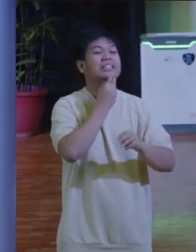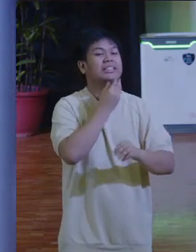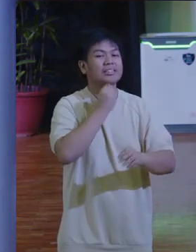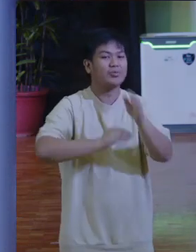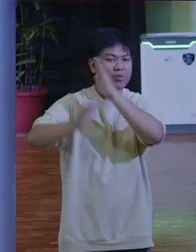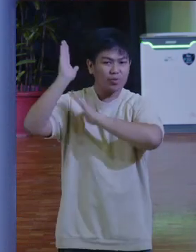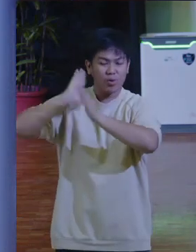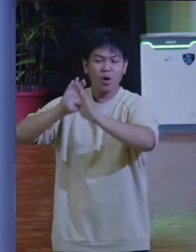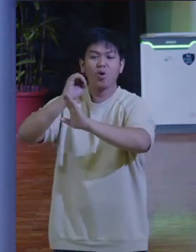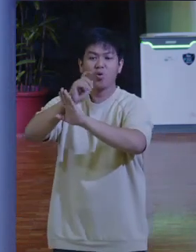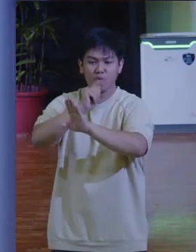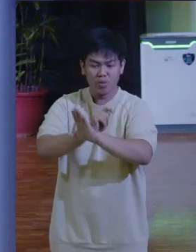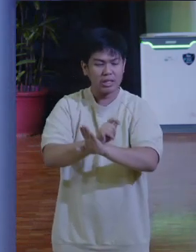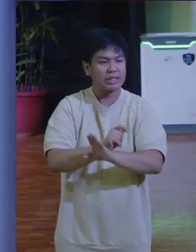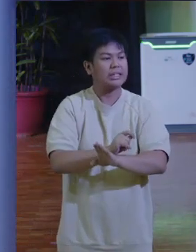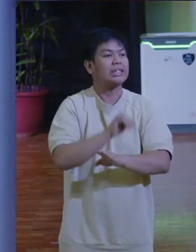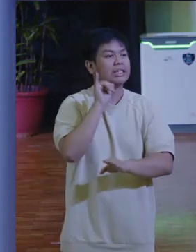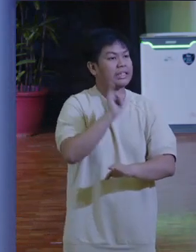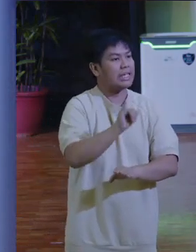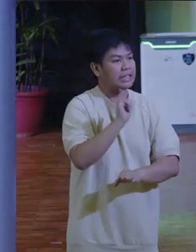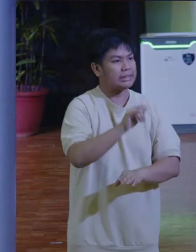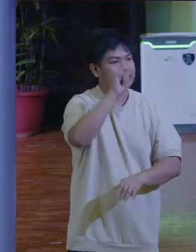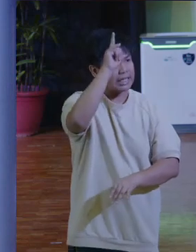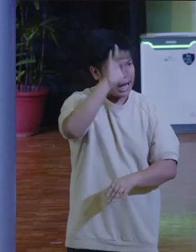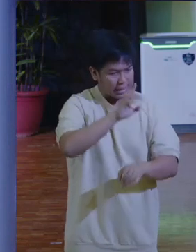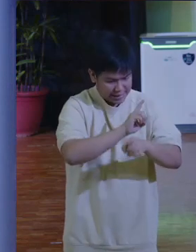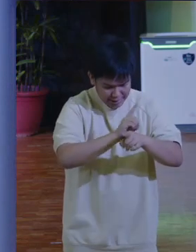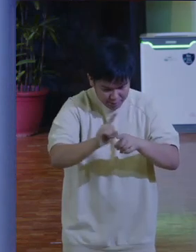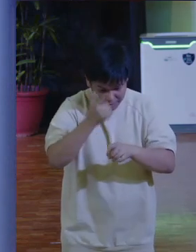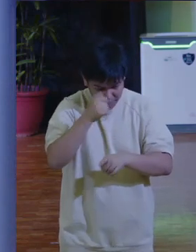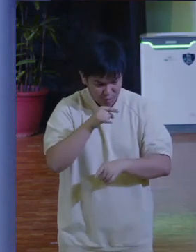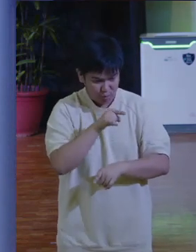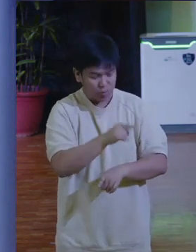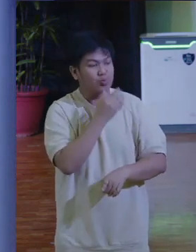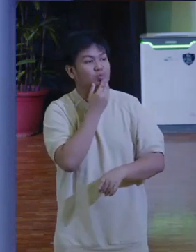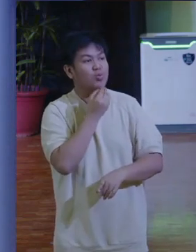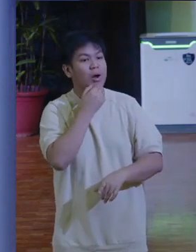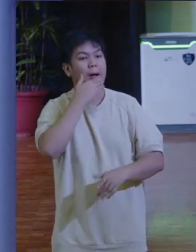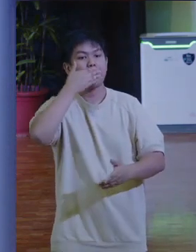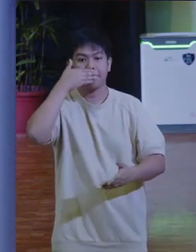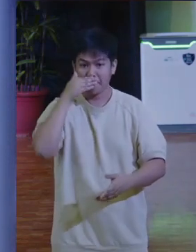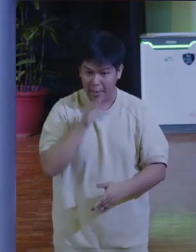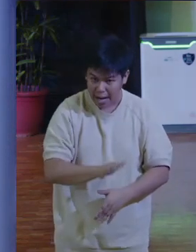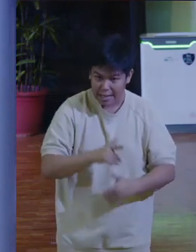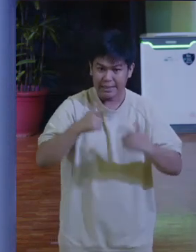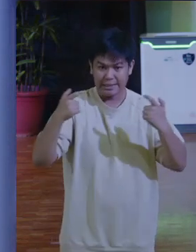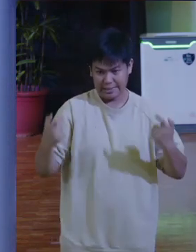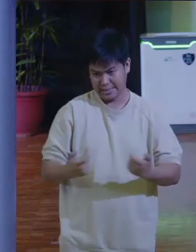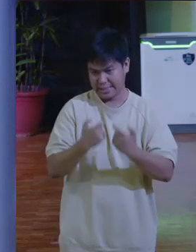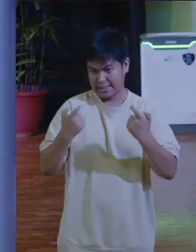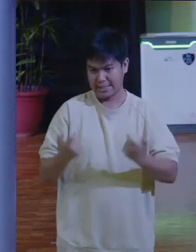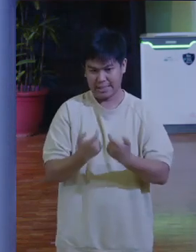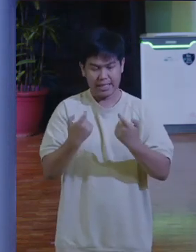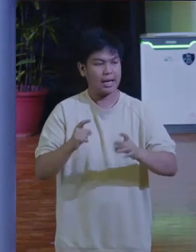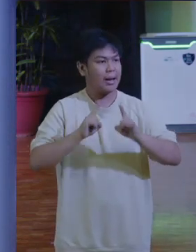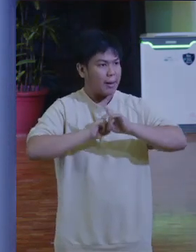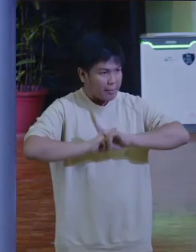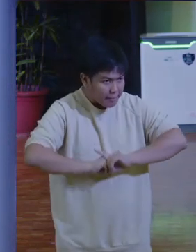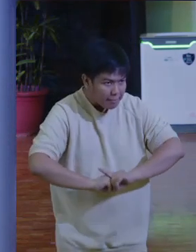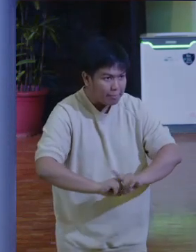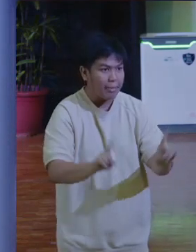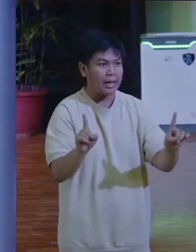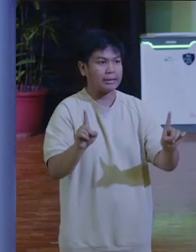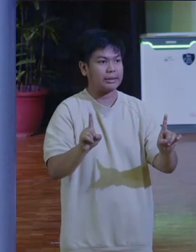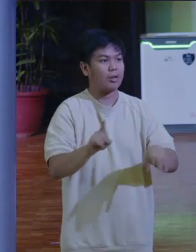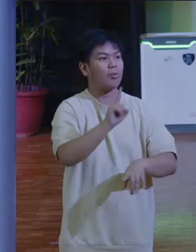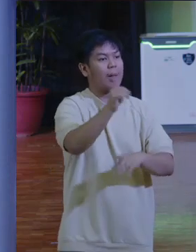Panginoon. Oo nga, kayo ay didisiplinahin dahil sa inyong mga pagkakasala. Pero hindi kayo mawawalan ng pag-asa because darating ang